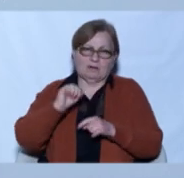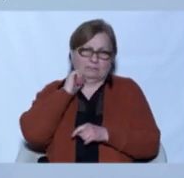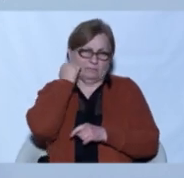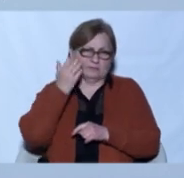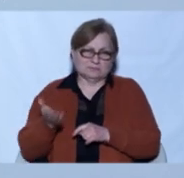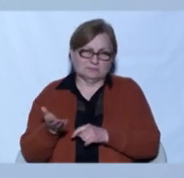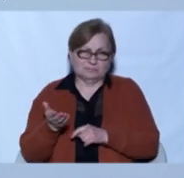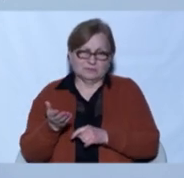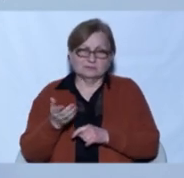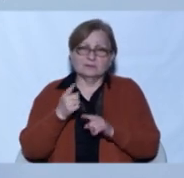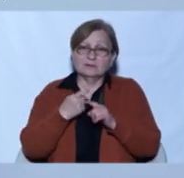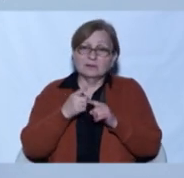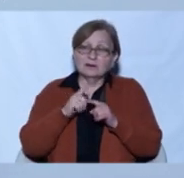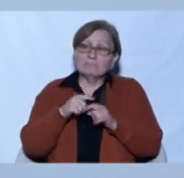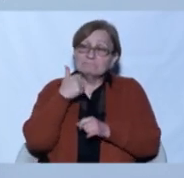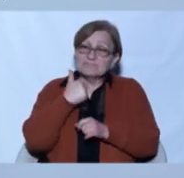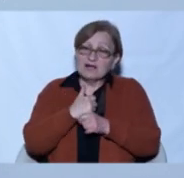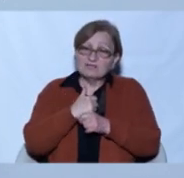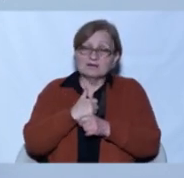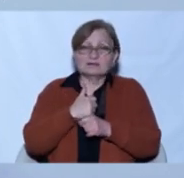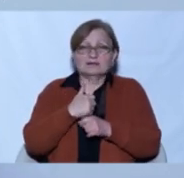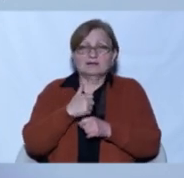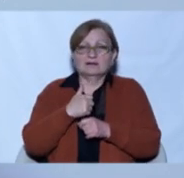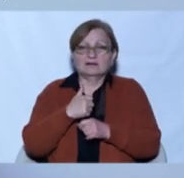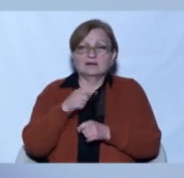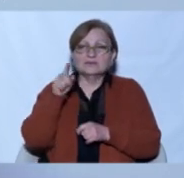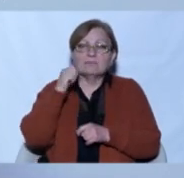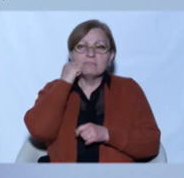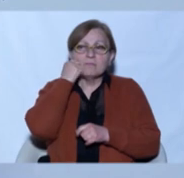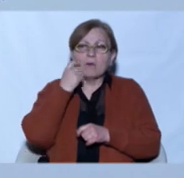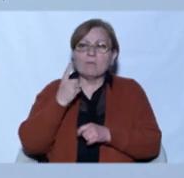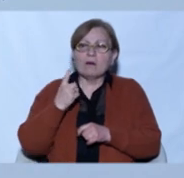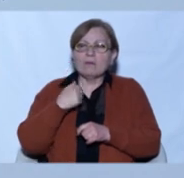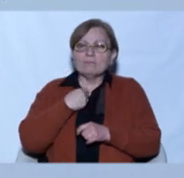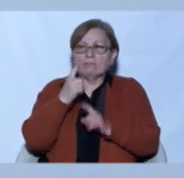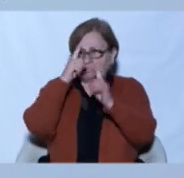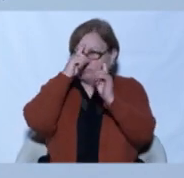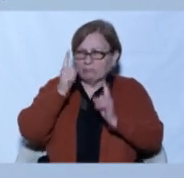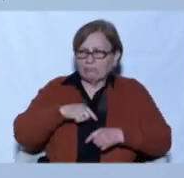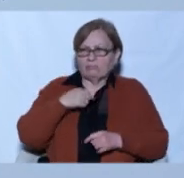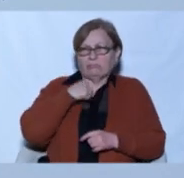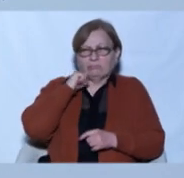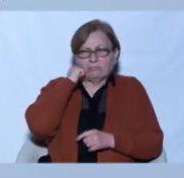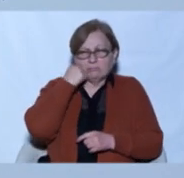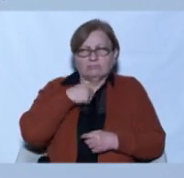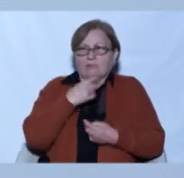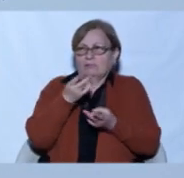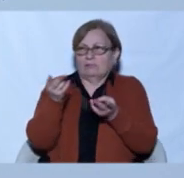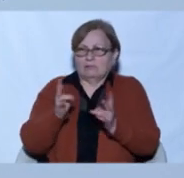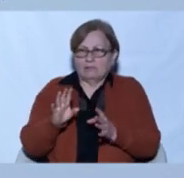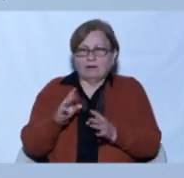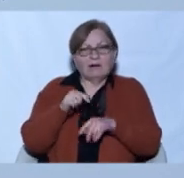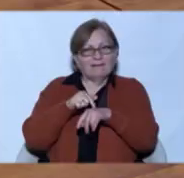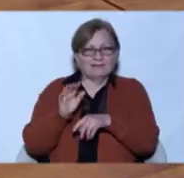მთავარია, რომ შინაგანად სულიერად არ იგრძნოს თავი მარტოსულად და მოხუცად. და მაშინ რა გამოდის?